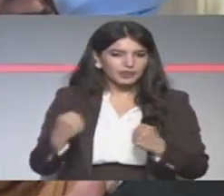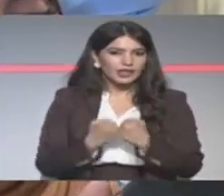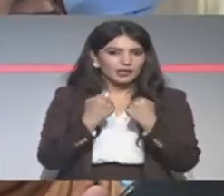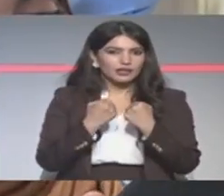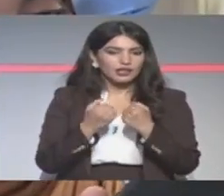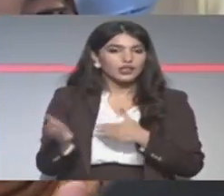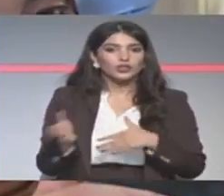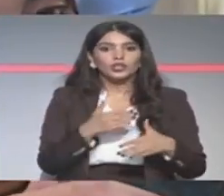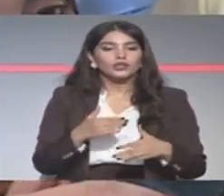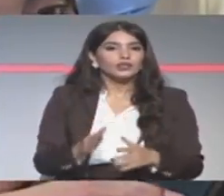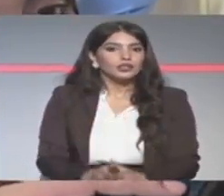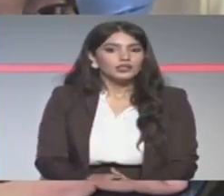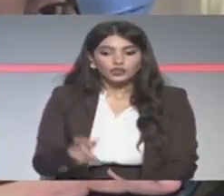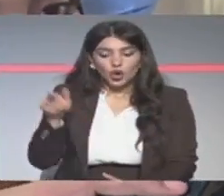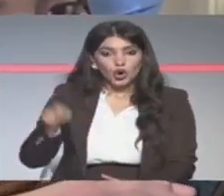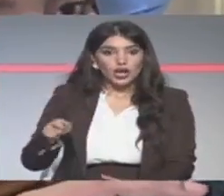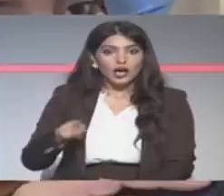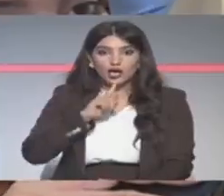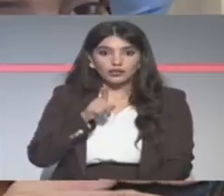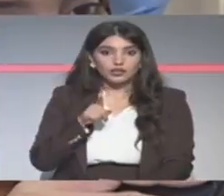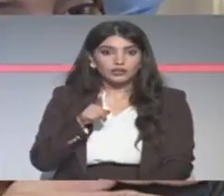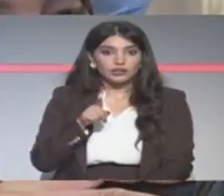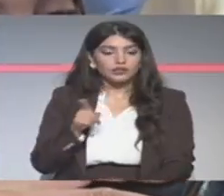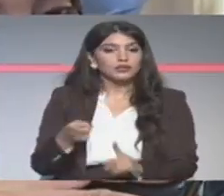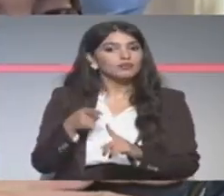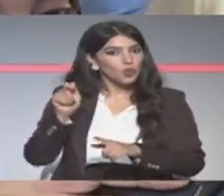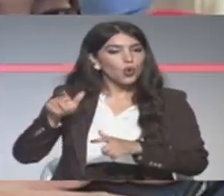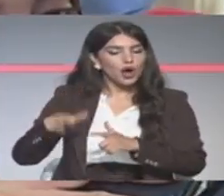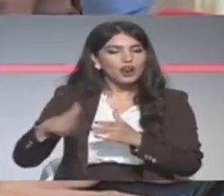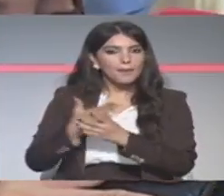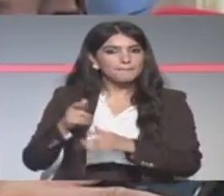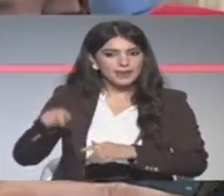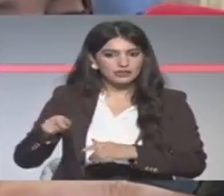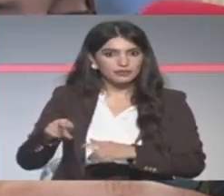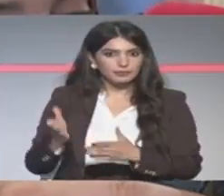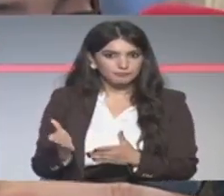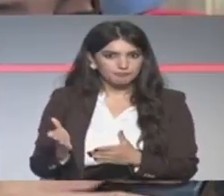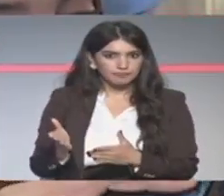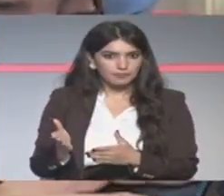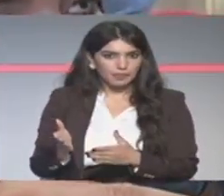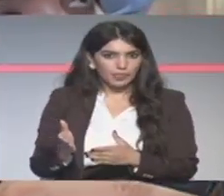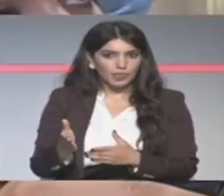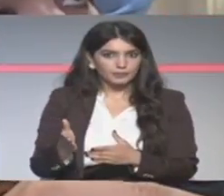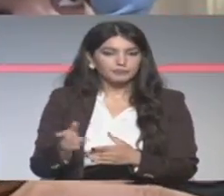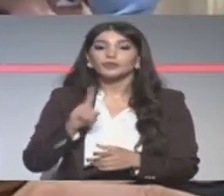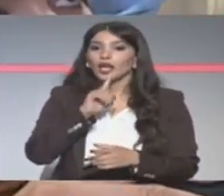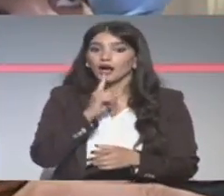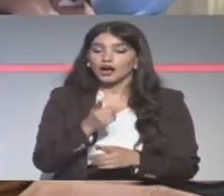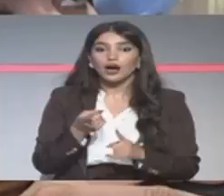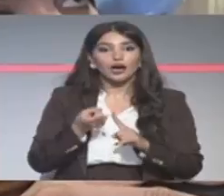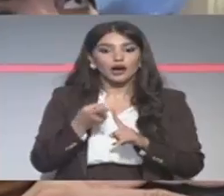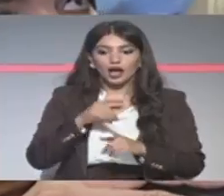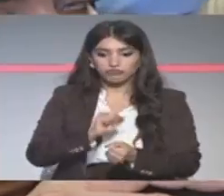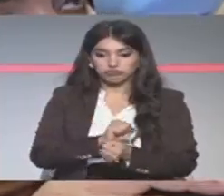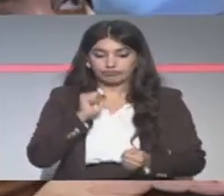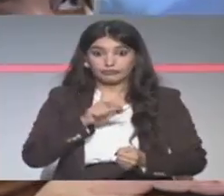ساعة فاستنت قصيت قاضي تحقيق لي مش هو المعظم متعاهد بالملف اللي نوبه قلت إيه كونه معناه يخليه بحالة